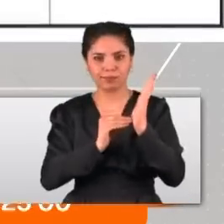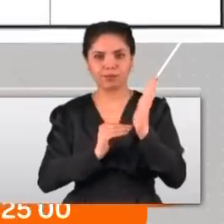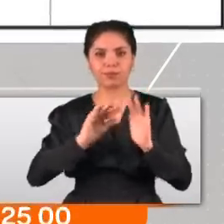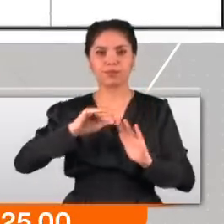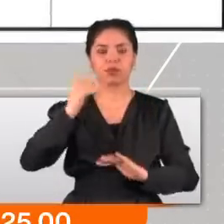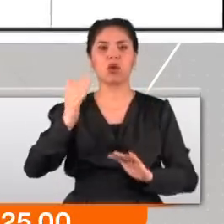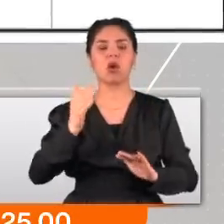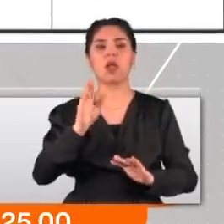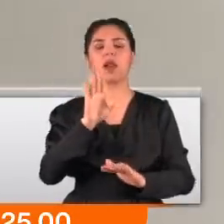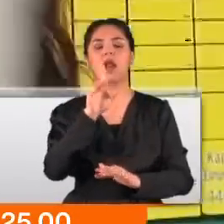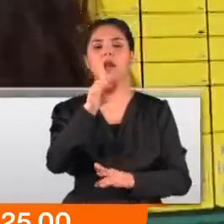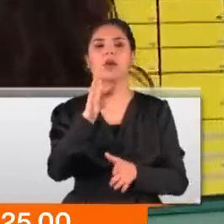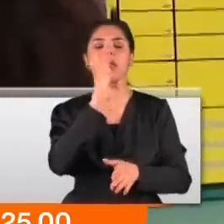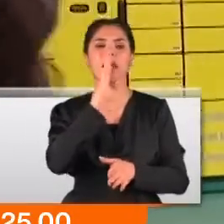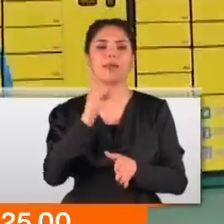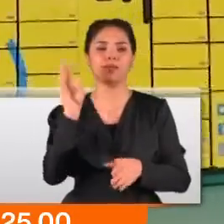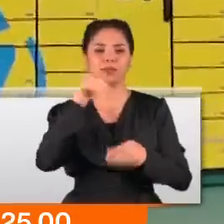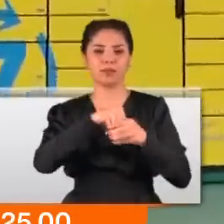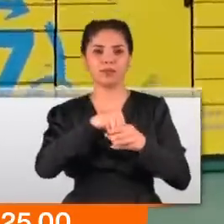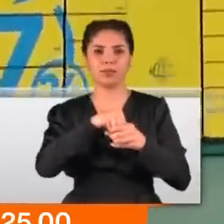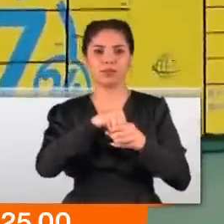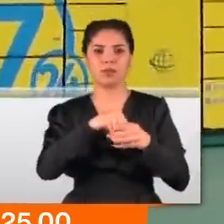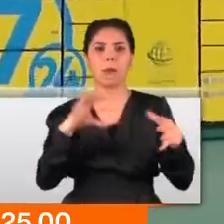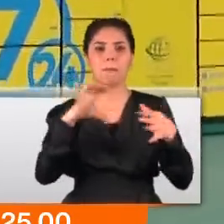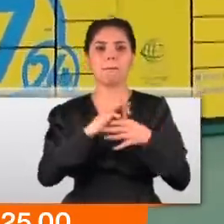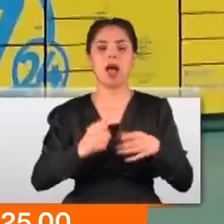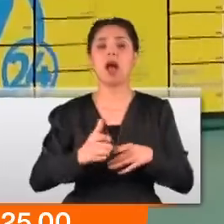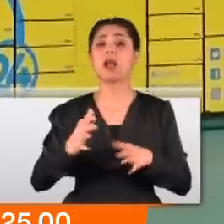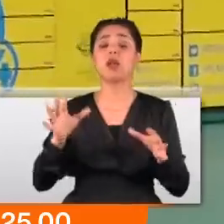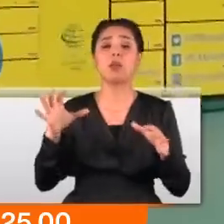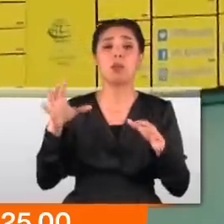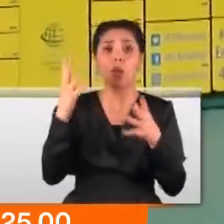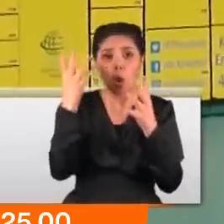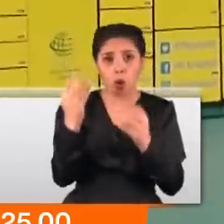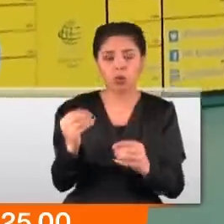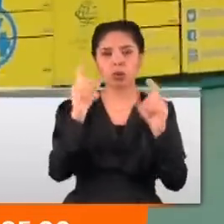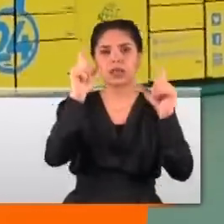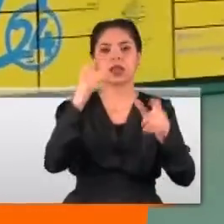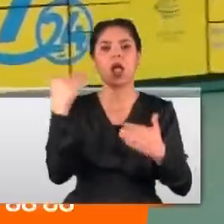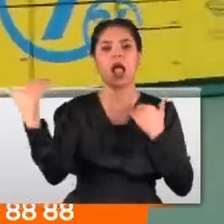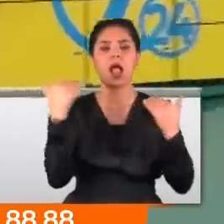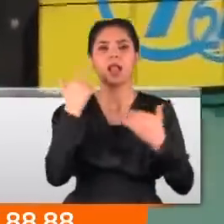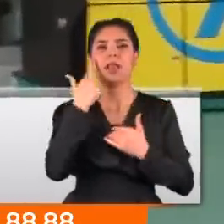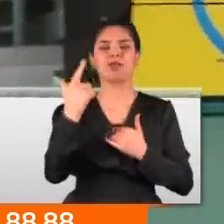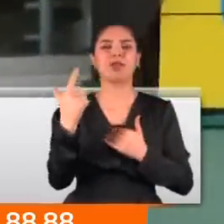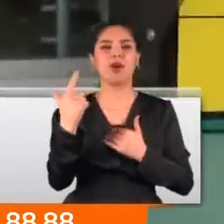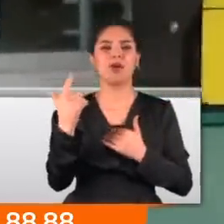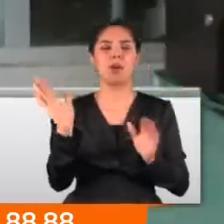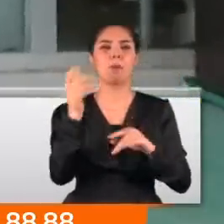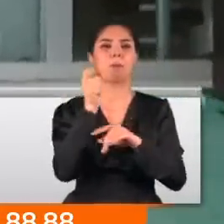bir zarfın içine koyarak o zarfa bağlı bulunduğunuz sosyal güvenlik kurumunun adresini yazarak Size en yakın